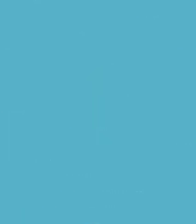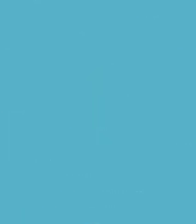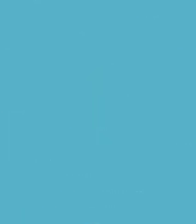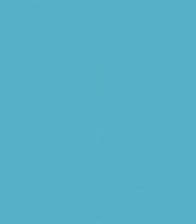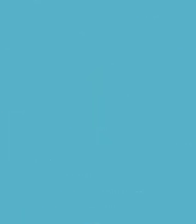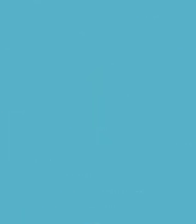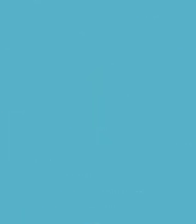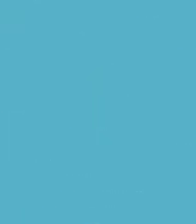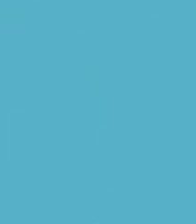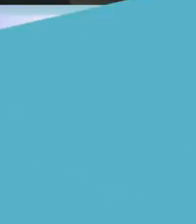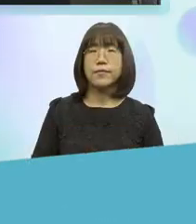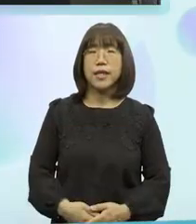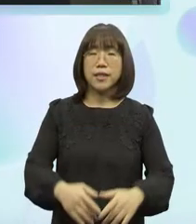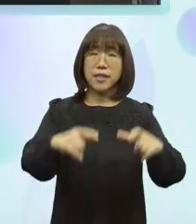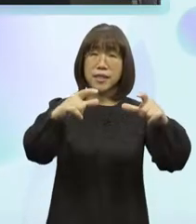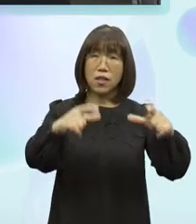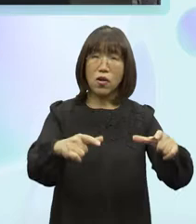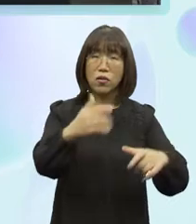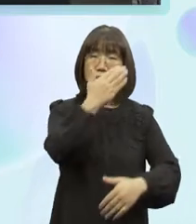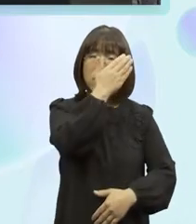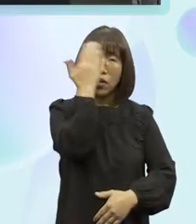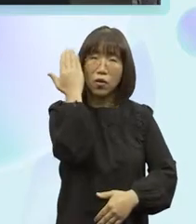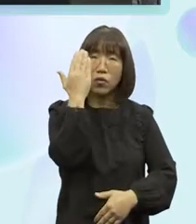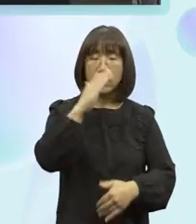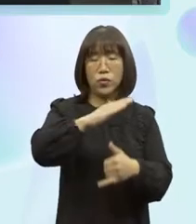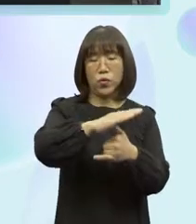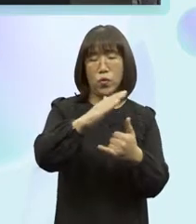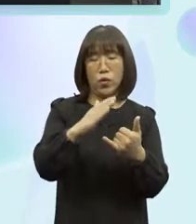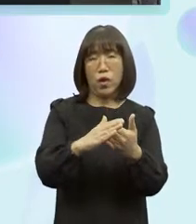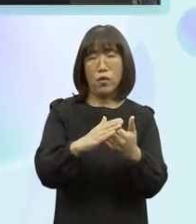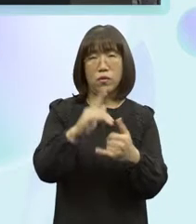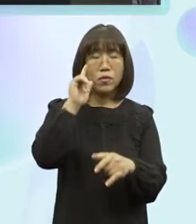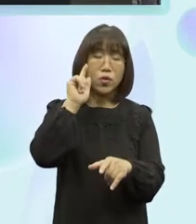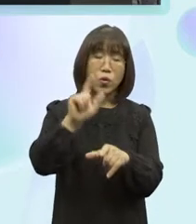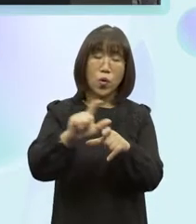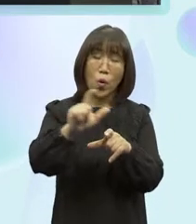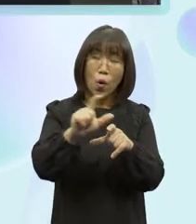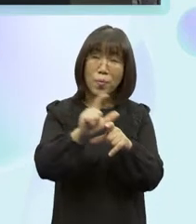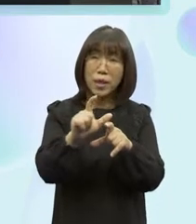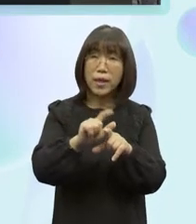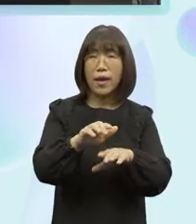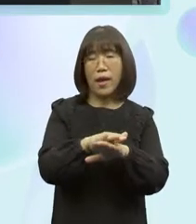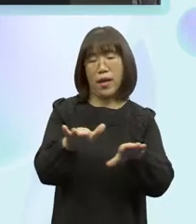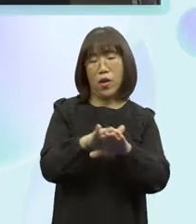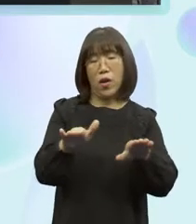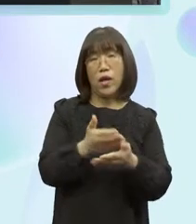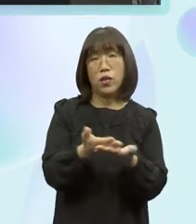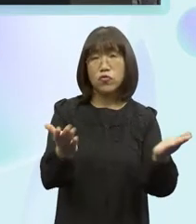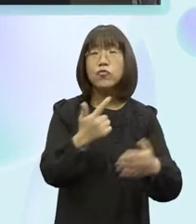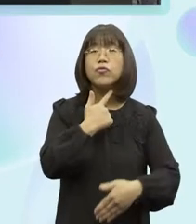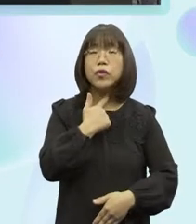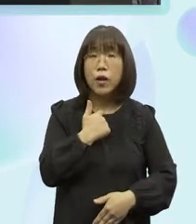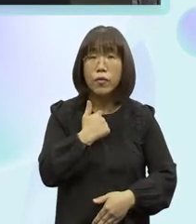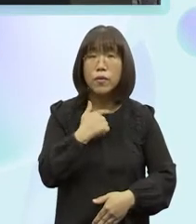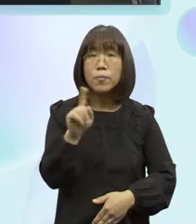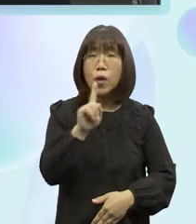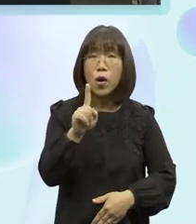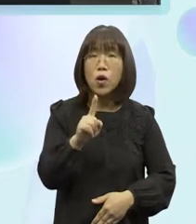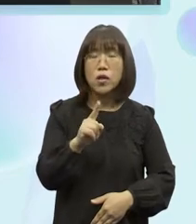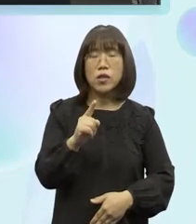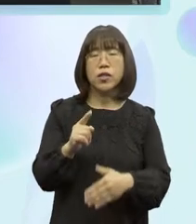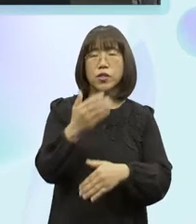으 엉 지역 내 청소년들의 다양한 고민을 해소하고 있던 청소년상담복지센터